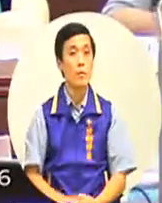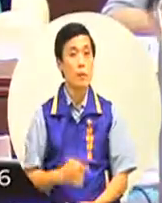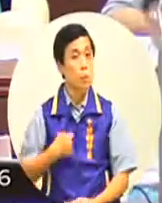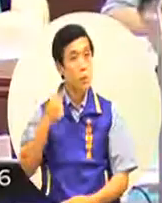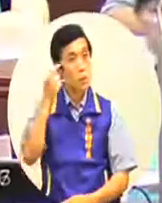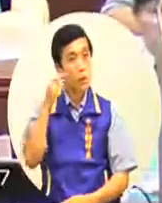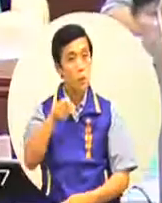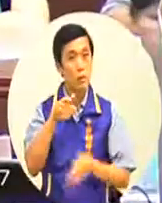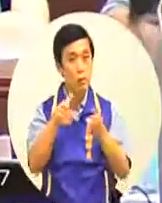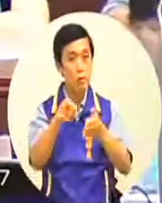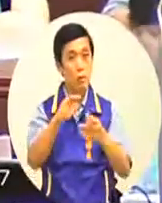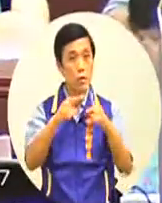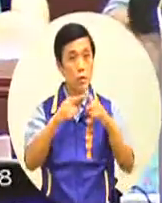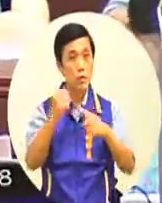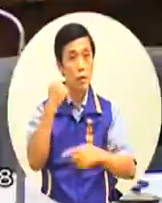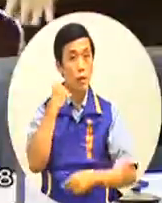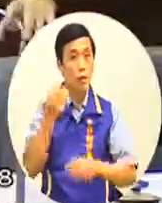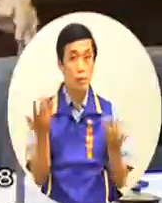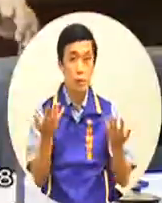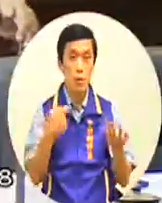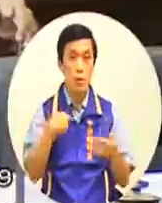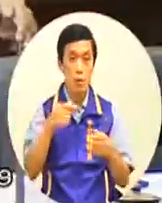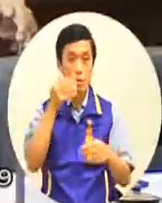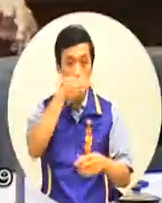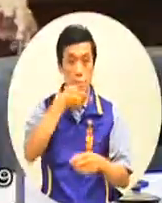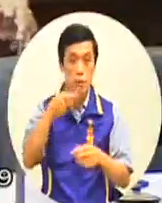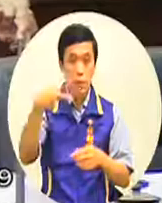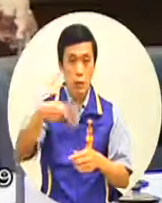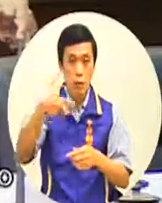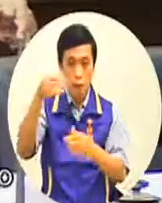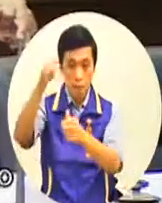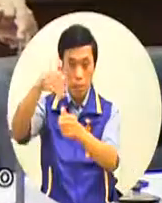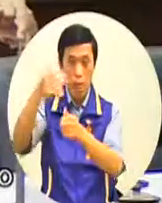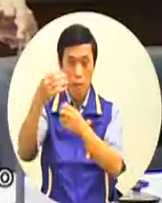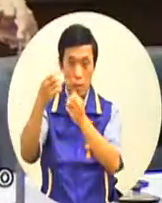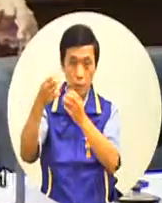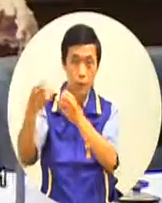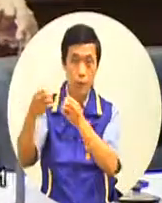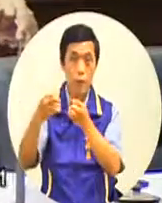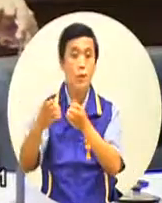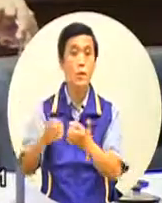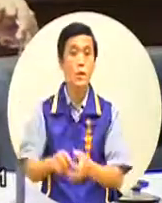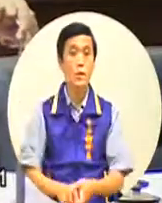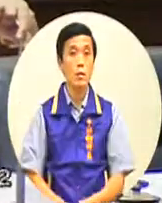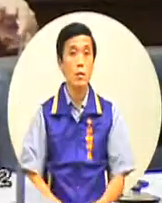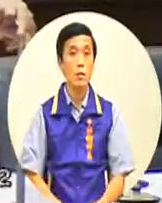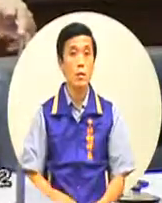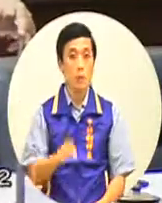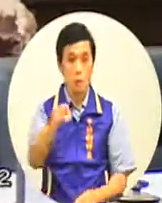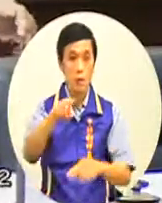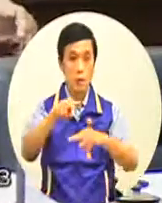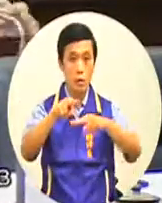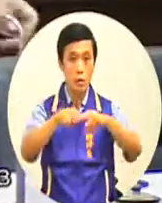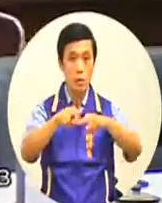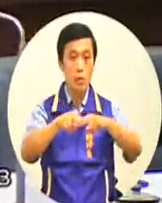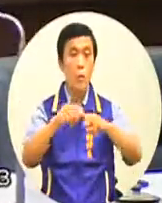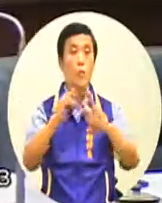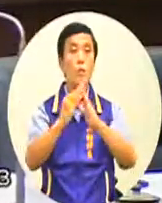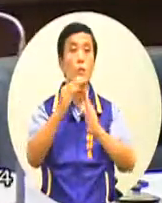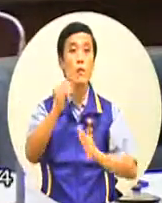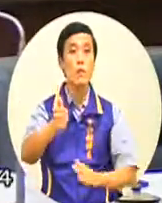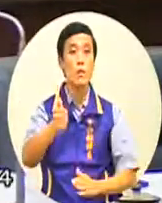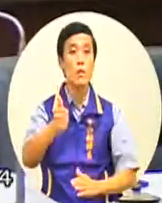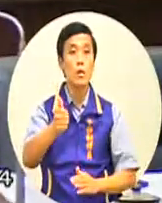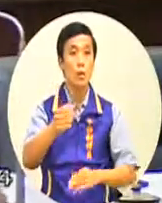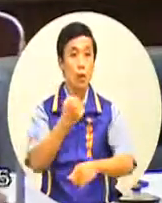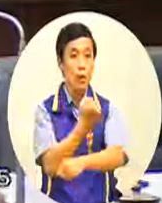个人力的部分呢，局长，我在私下再跟你们讨论， 就还蛮多层次的。 对对对，请坐。那局长，那个劳工